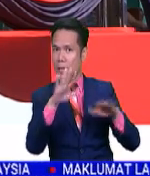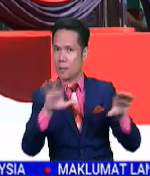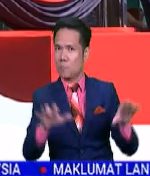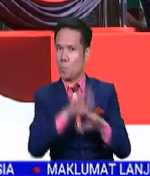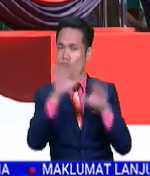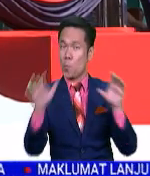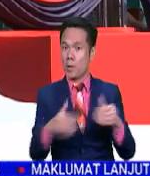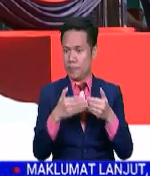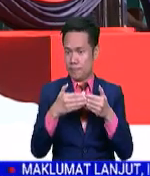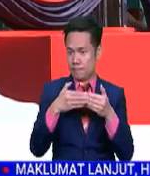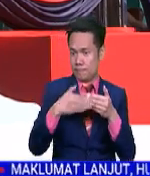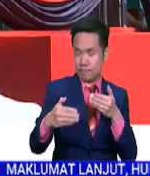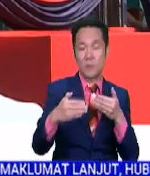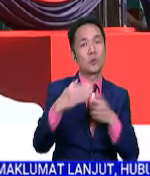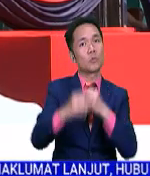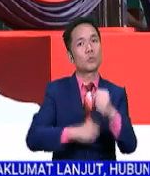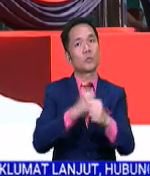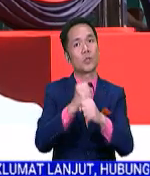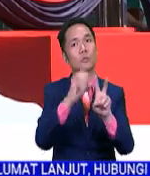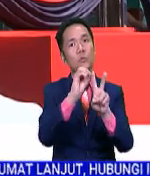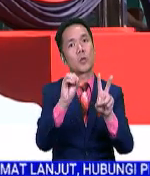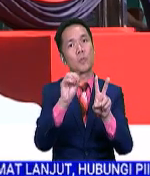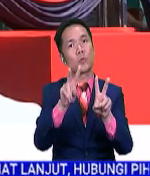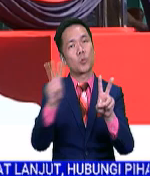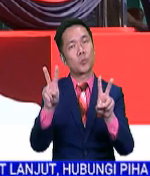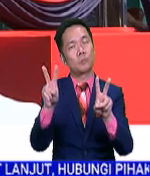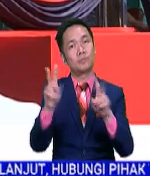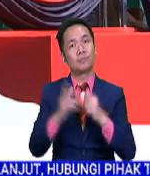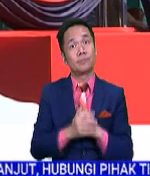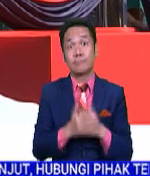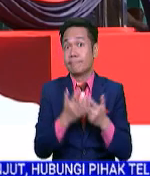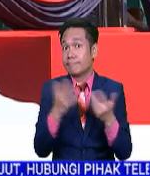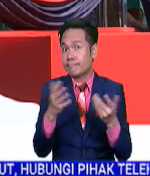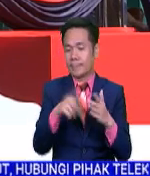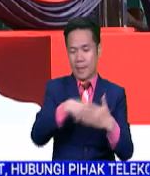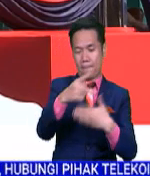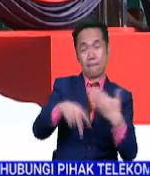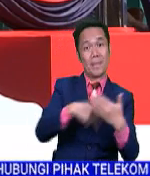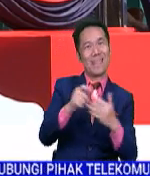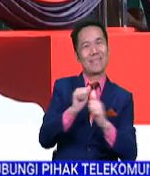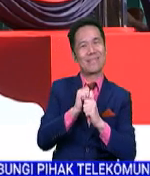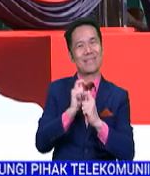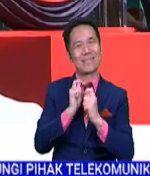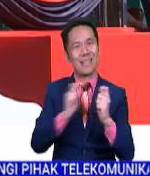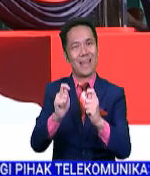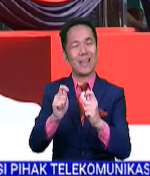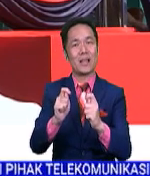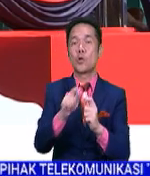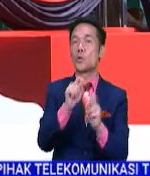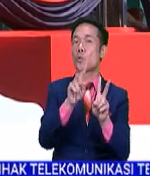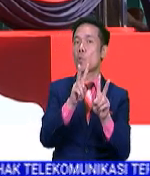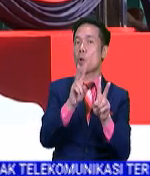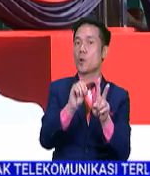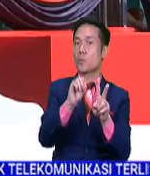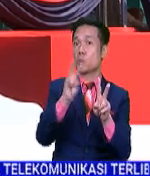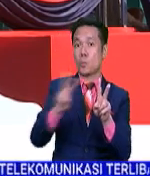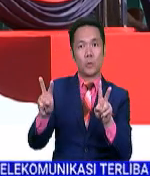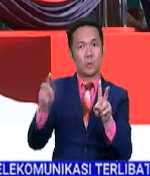dilaksanakan sepanjang tahun 2022 melalui Plan Tindakan 2022